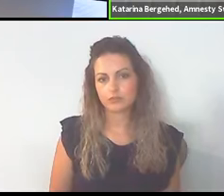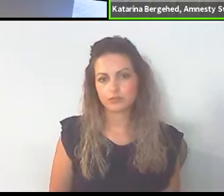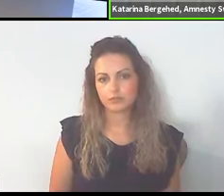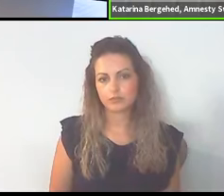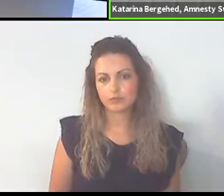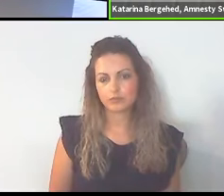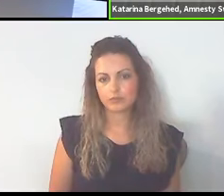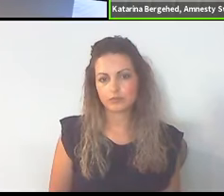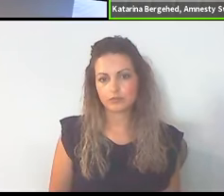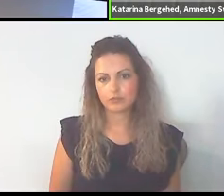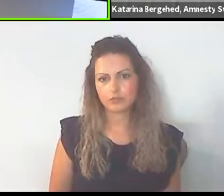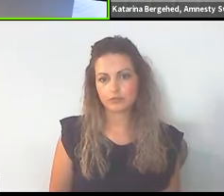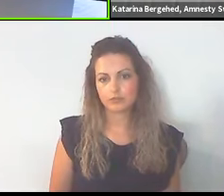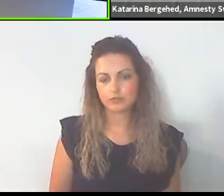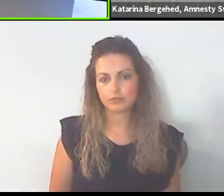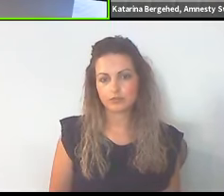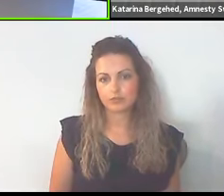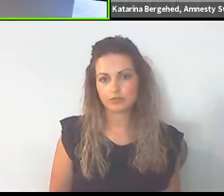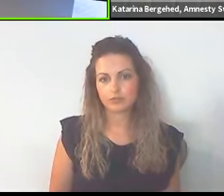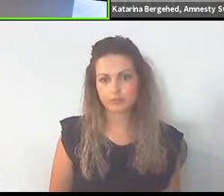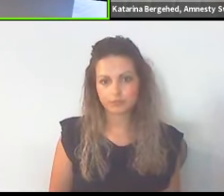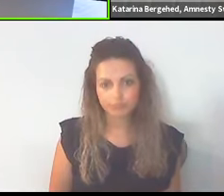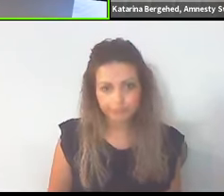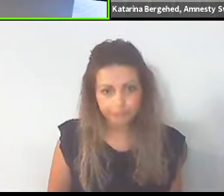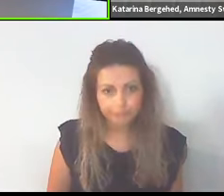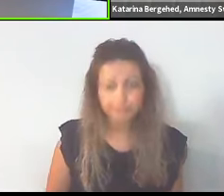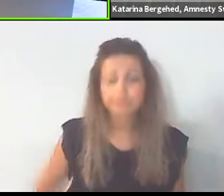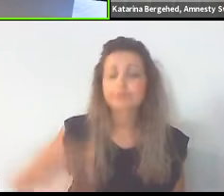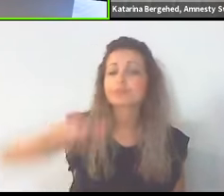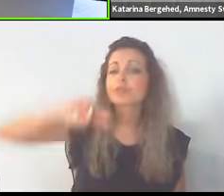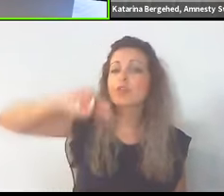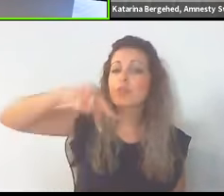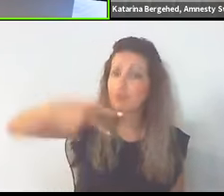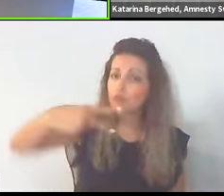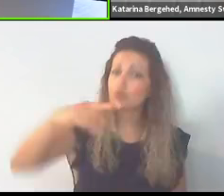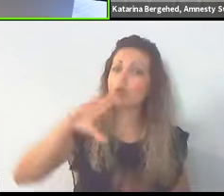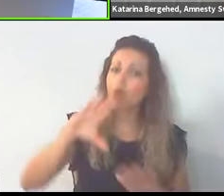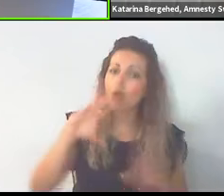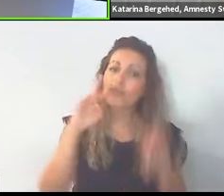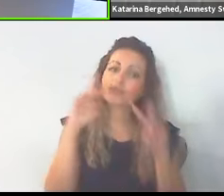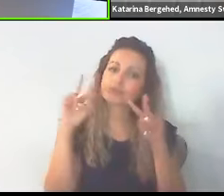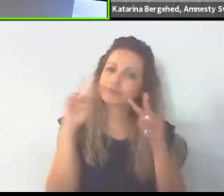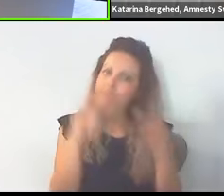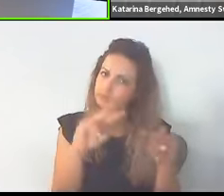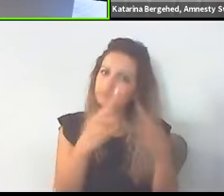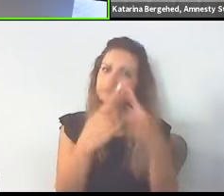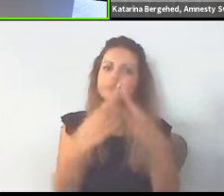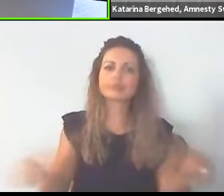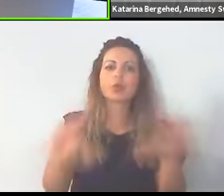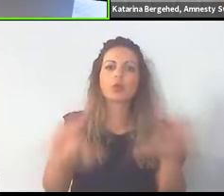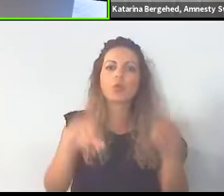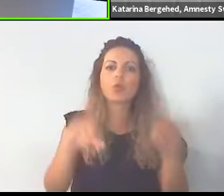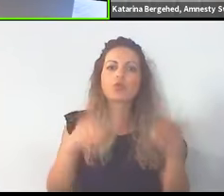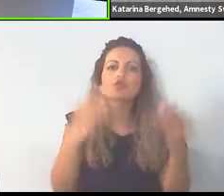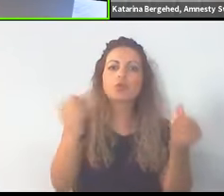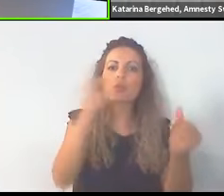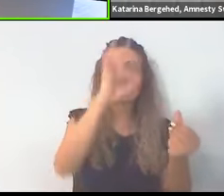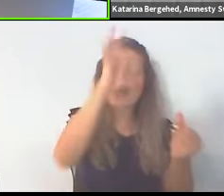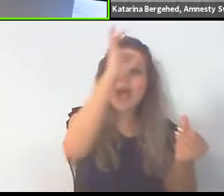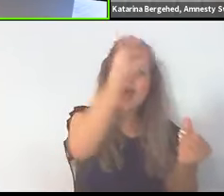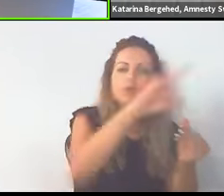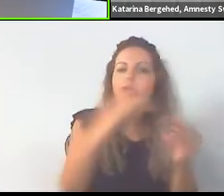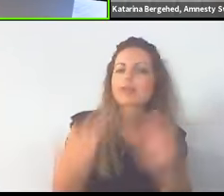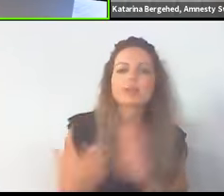force. Δεύτερον όμως, είδαμε μια πάρα πολύ μεγάλη διαφορά στις διώξεις. Υπάρχει